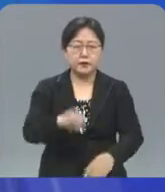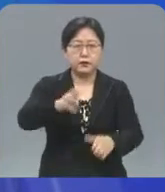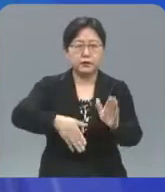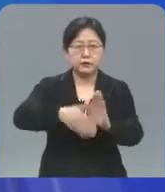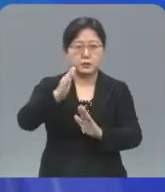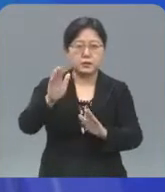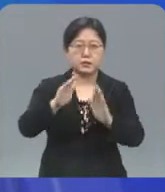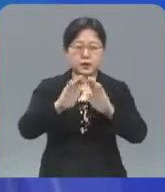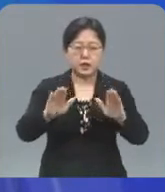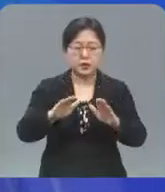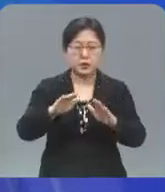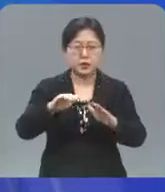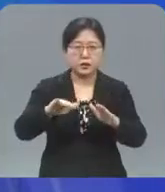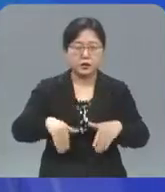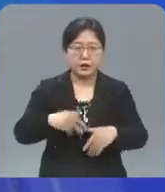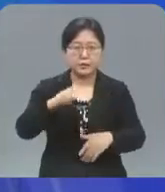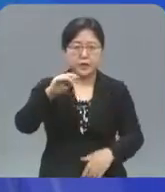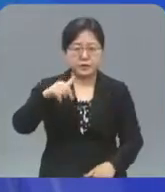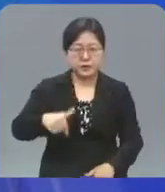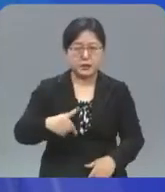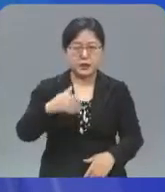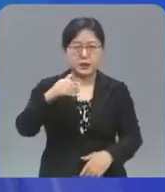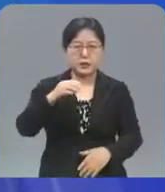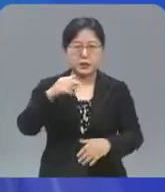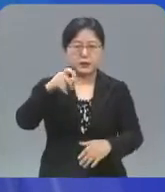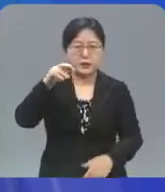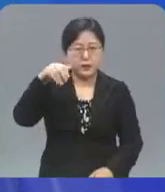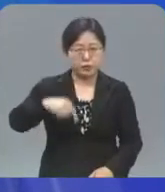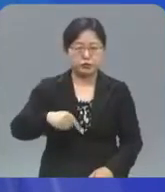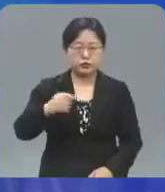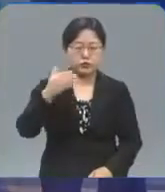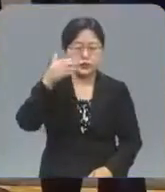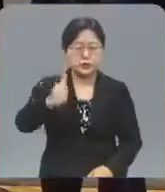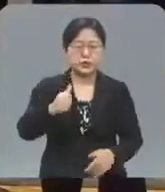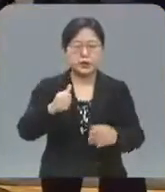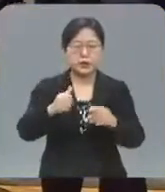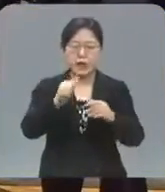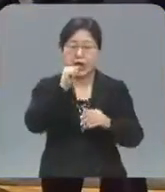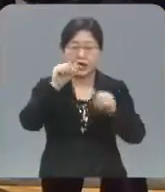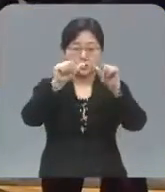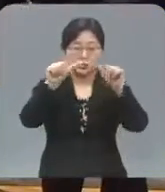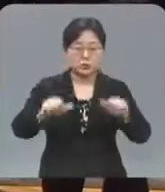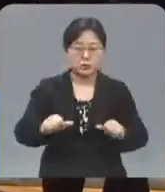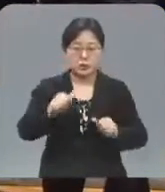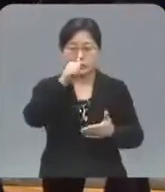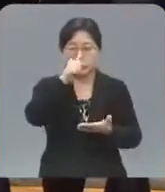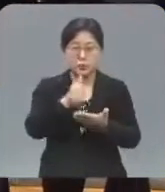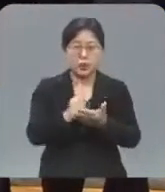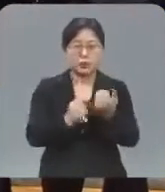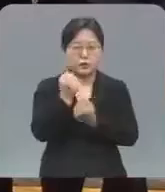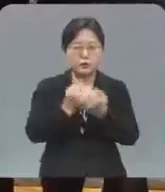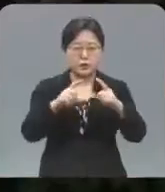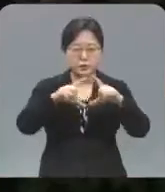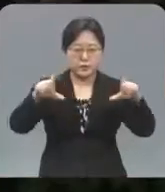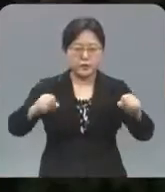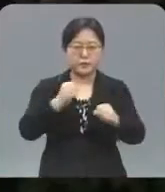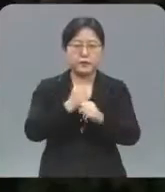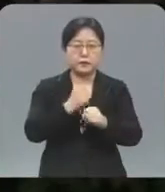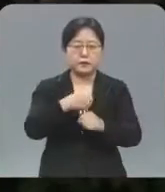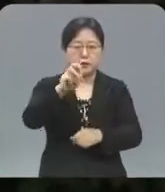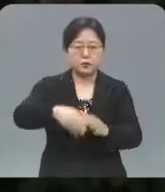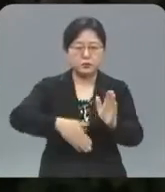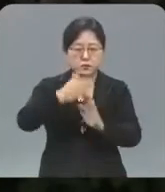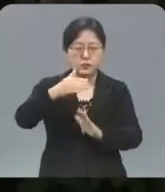광주시가 전남방직공장에 설치된 김용주 전 회장 동상 인근에 단죄문을 설치했습니다.